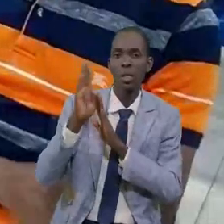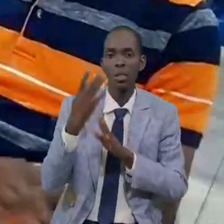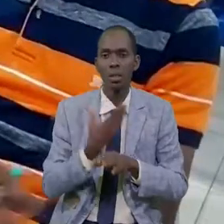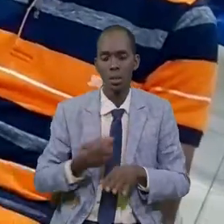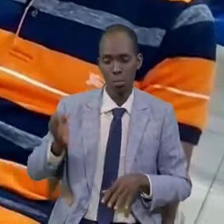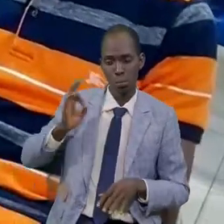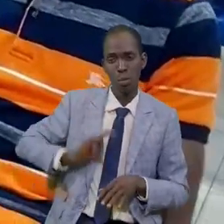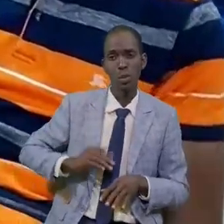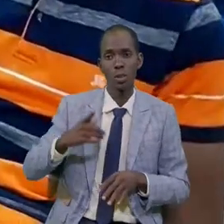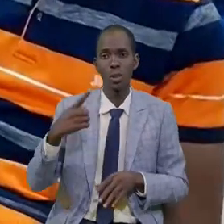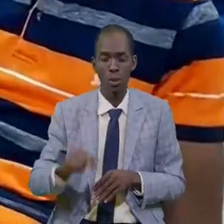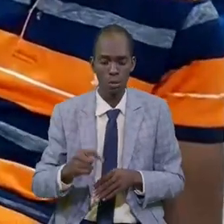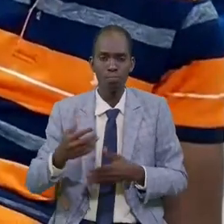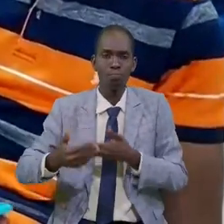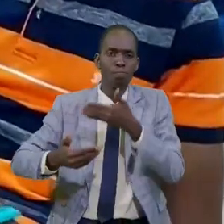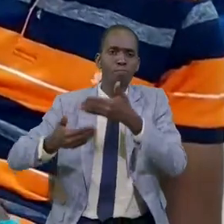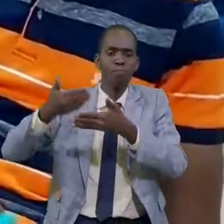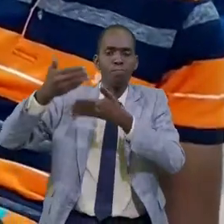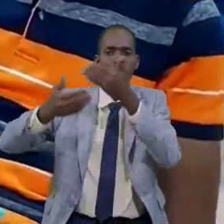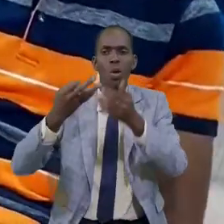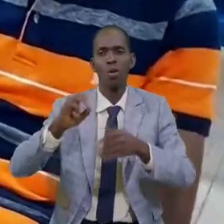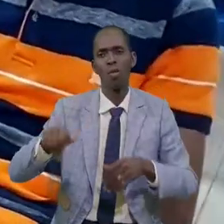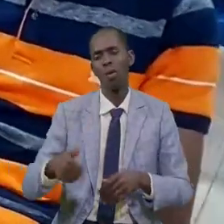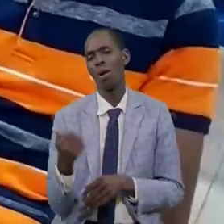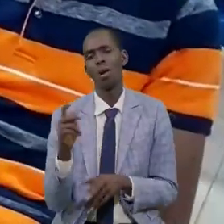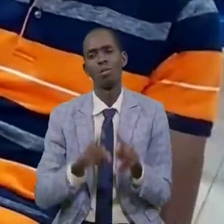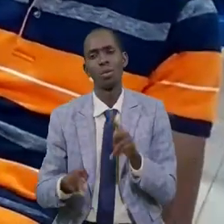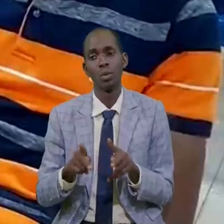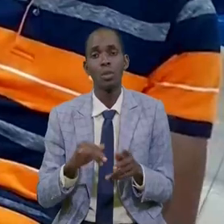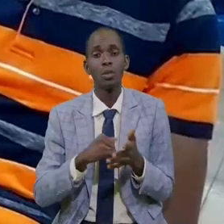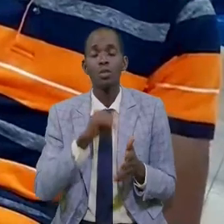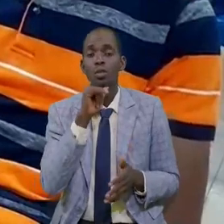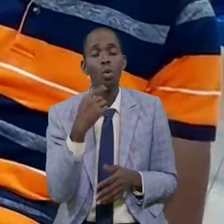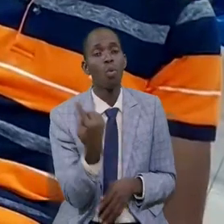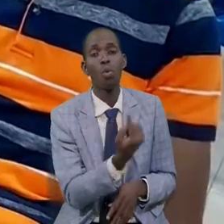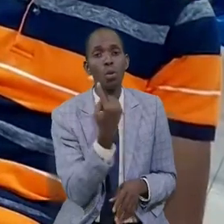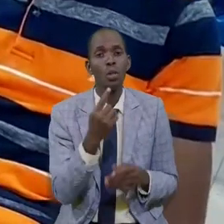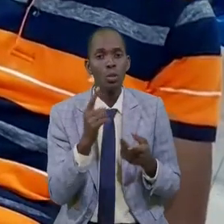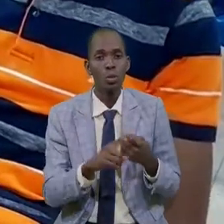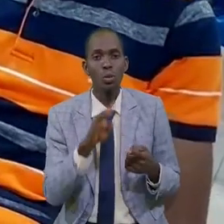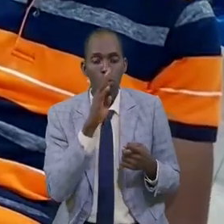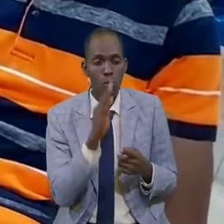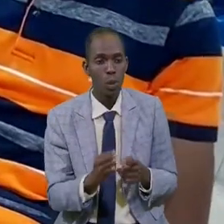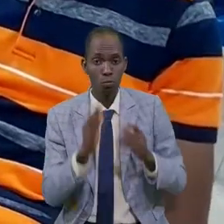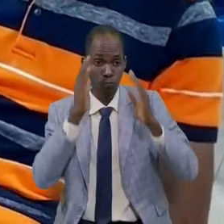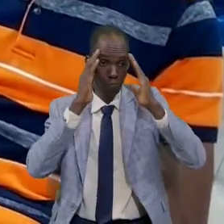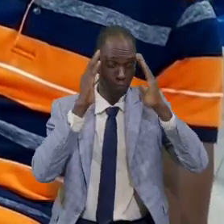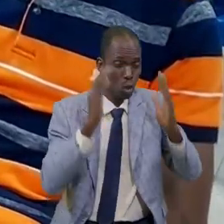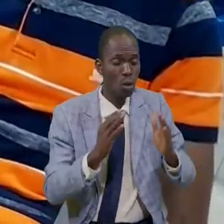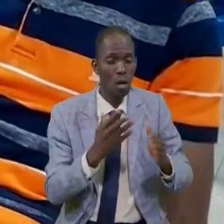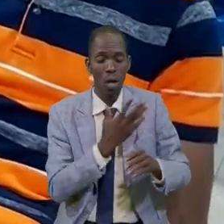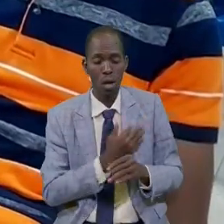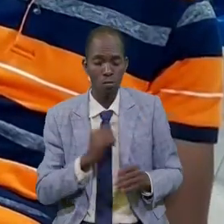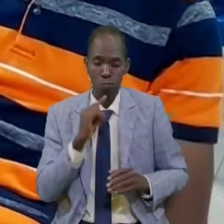profit, l'avantage et le progrès des autres. Alors il ne suffit pas d'être zélé, d'être passionné, nous